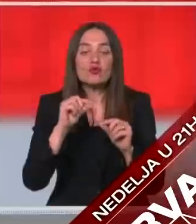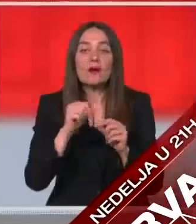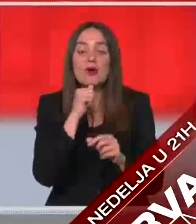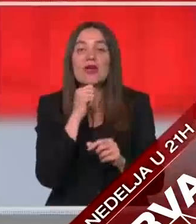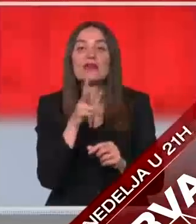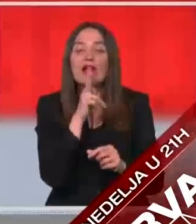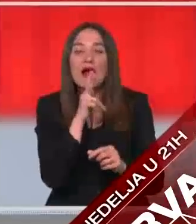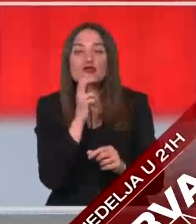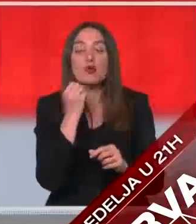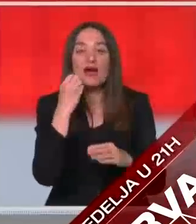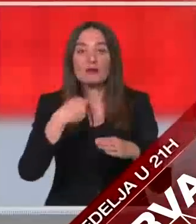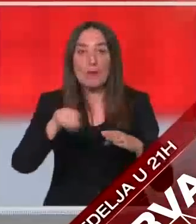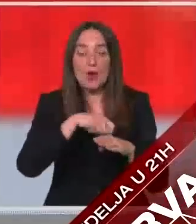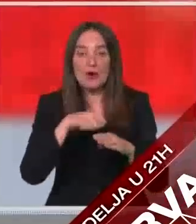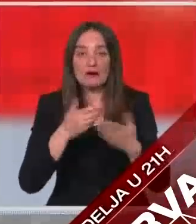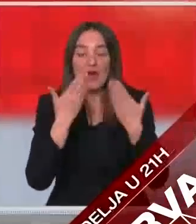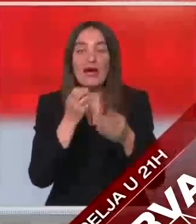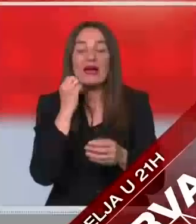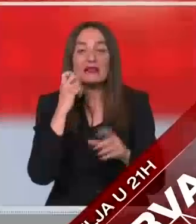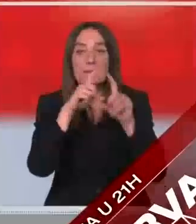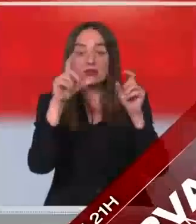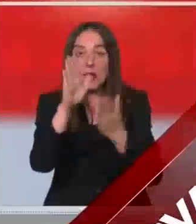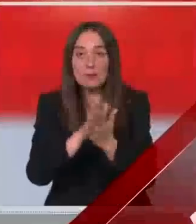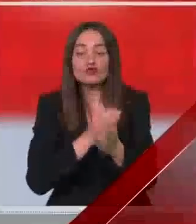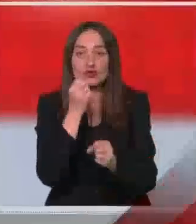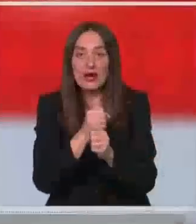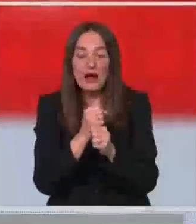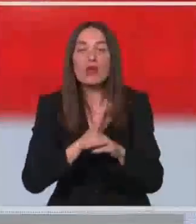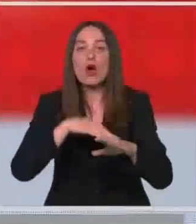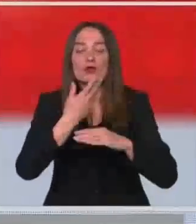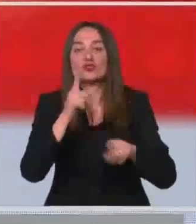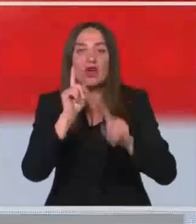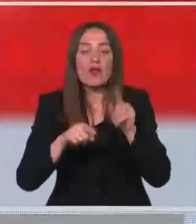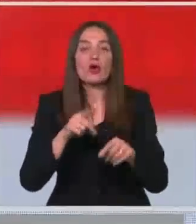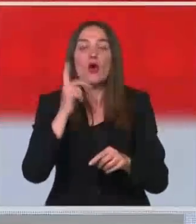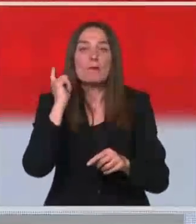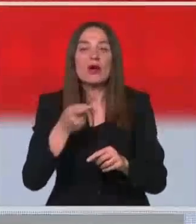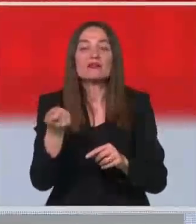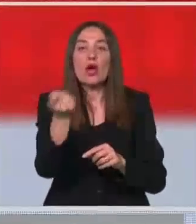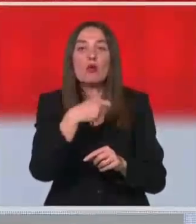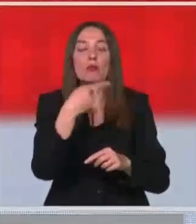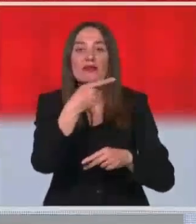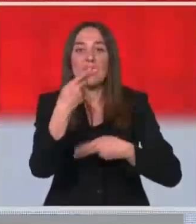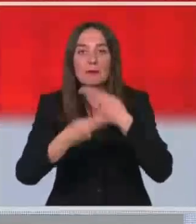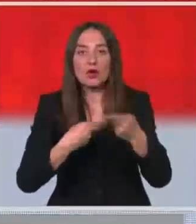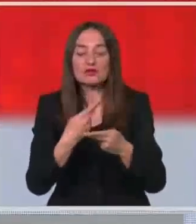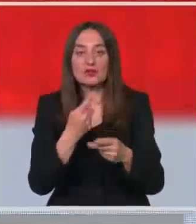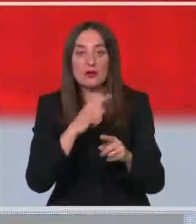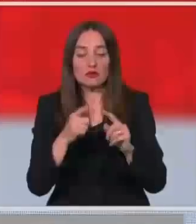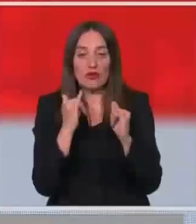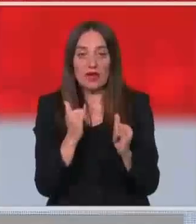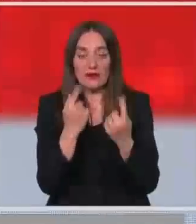jer kad oporavimo ponudu, kad preduzeća počnu da rade, onda će neko morati da kupuje te proizvode. Pošto danas